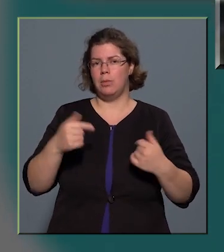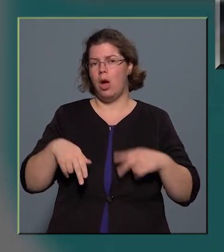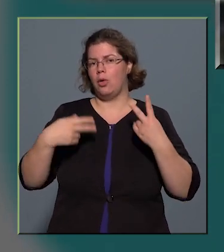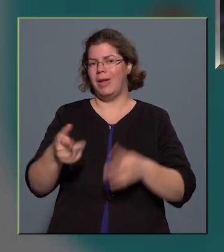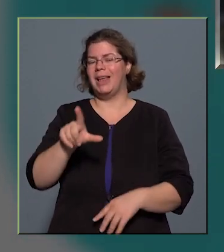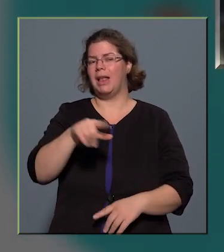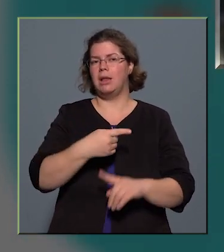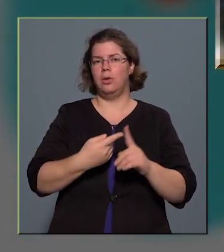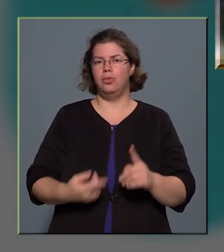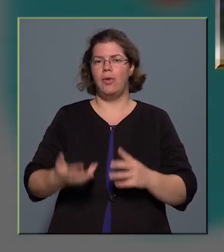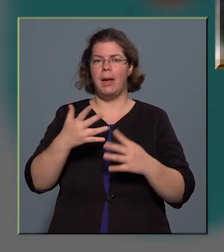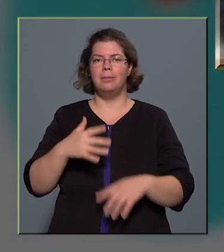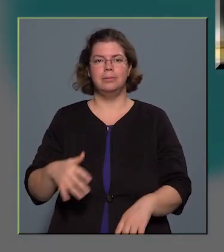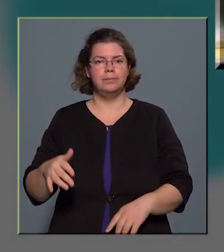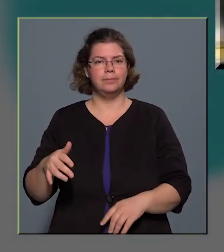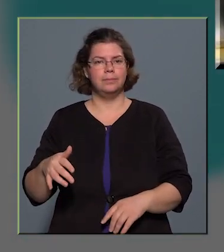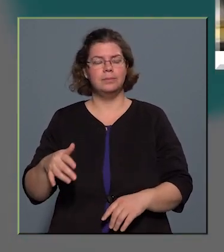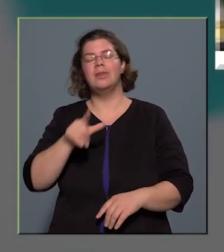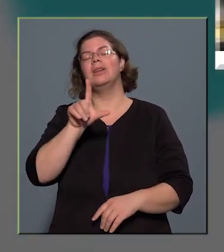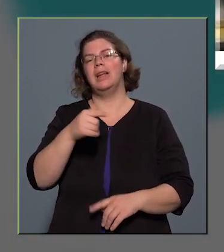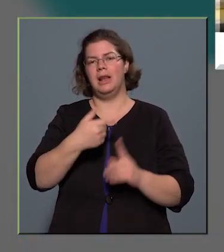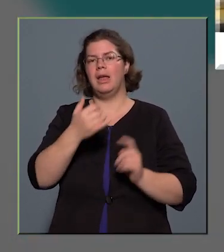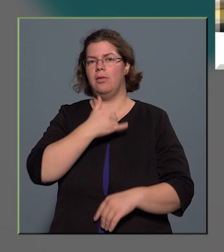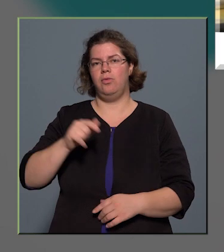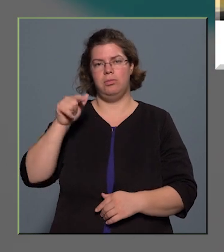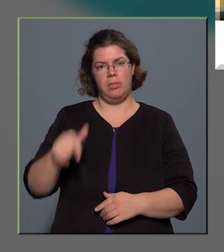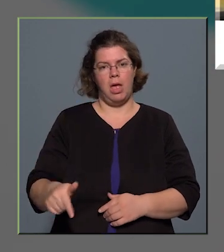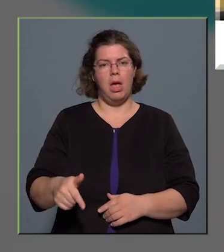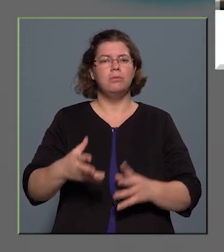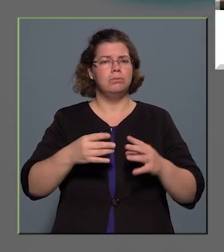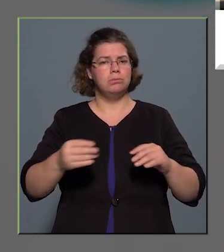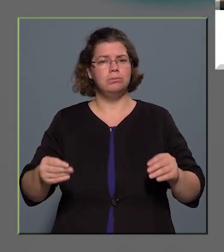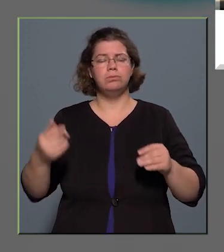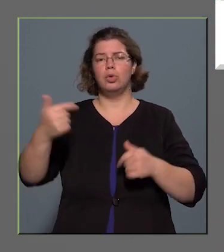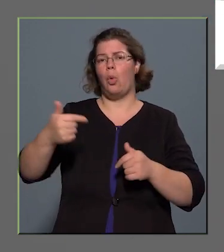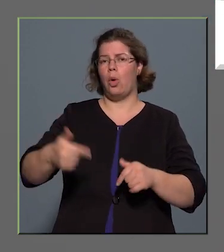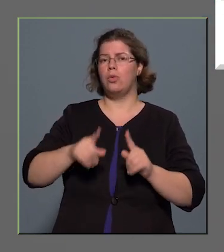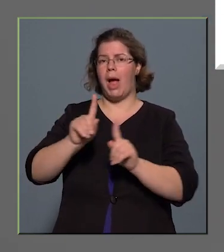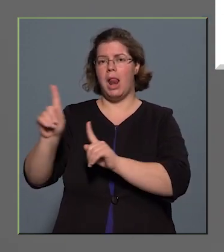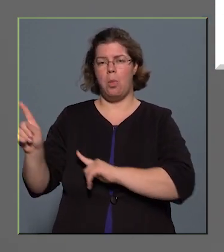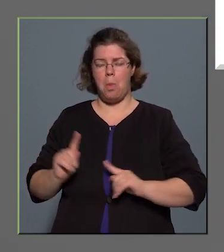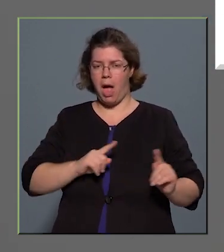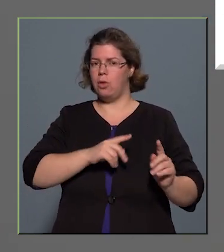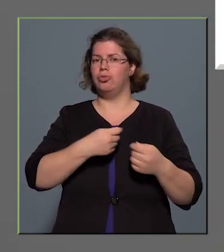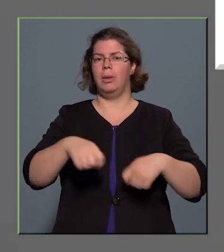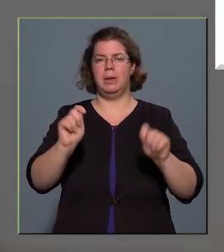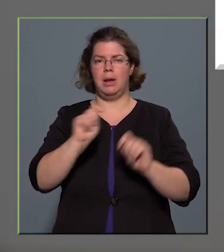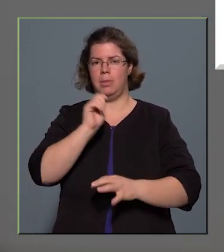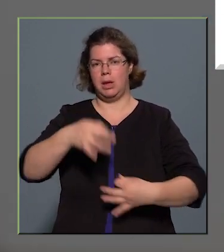2,5 évben 170 új nagykapacitású elektromos töltőállomást építenek Magyarországon